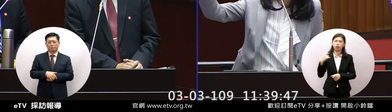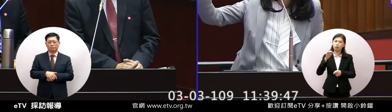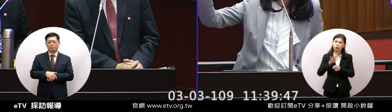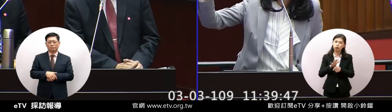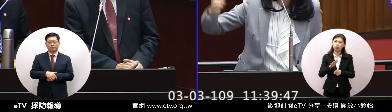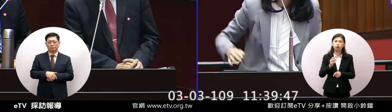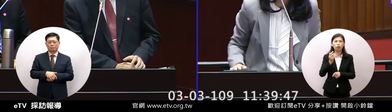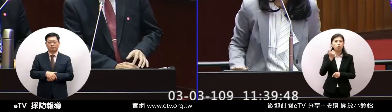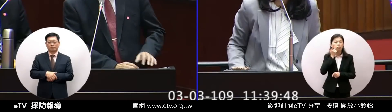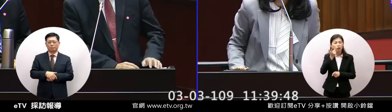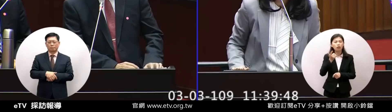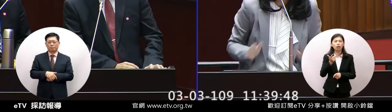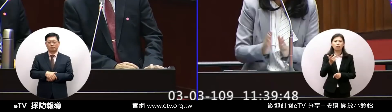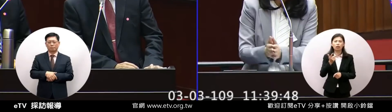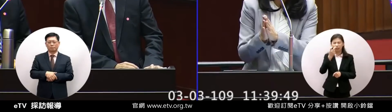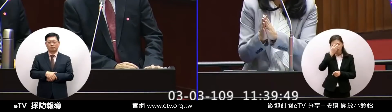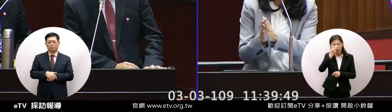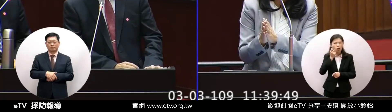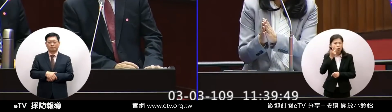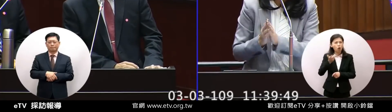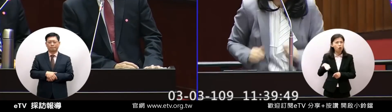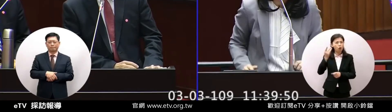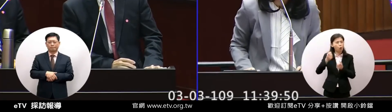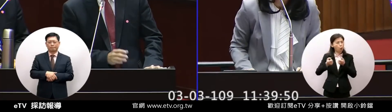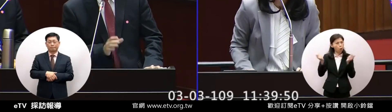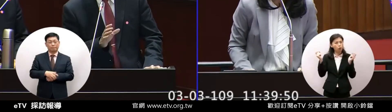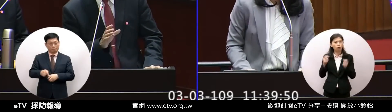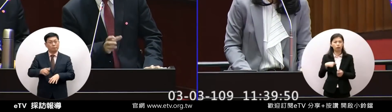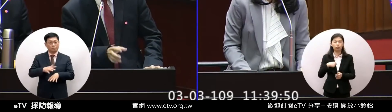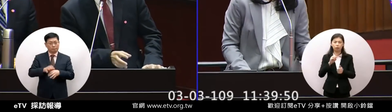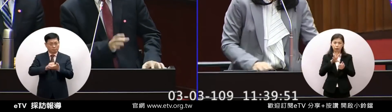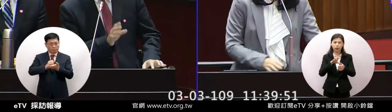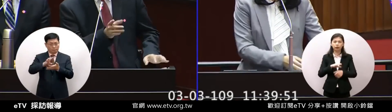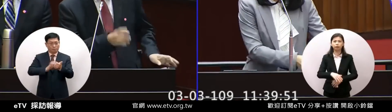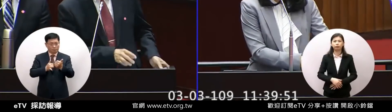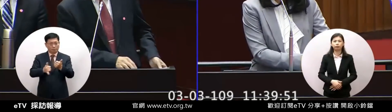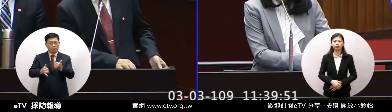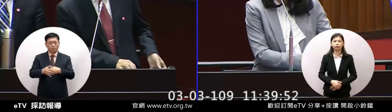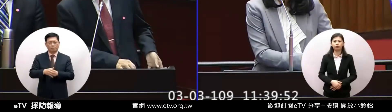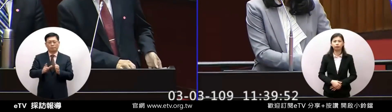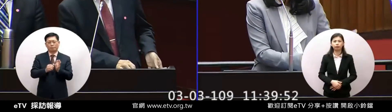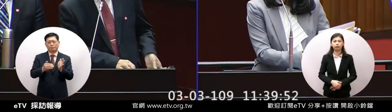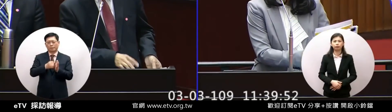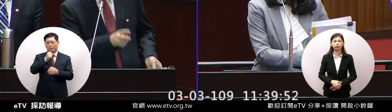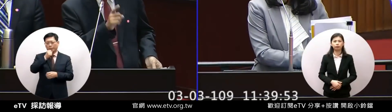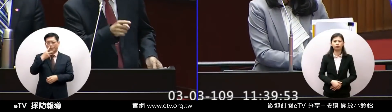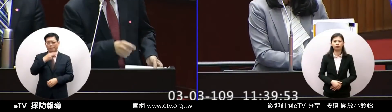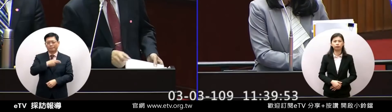在半个半年以上，好，所以在这边跟各位做一个提醒，谢谢。 这个我跟委员报告一下，这个。